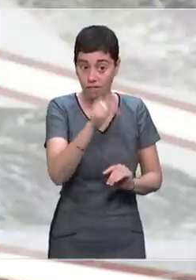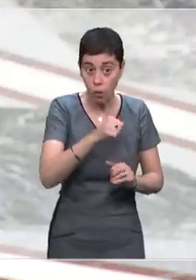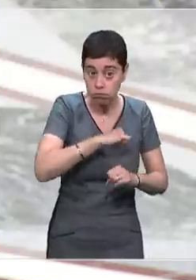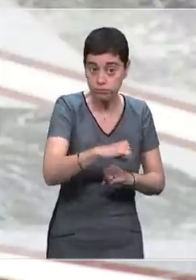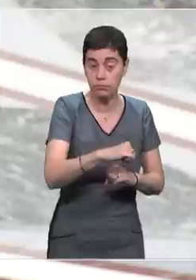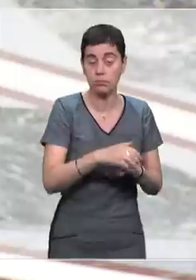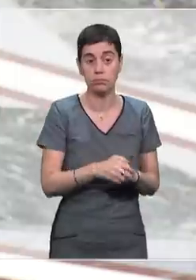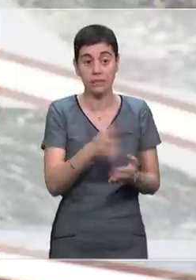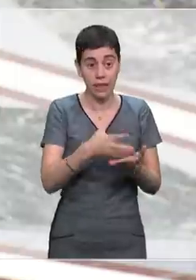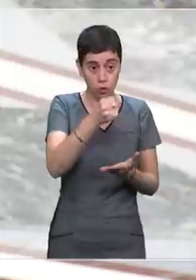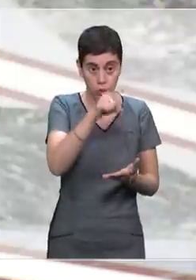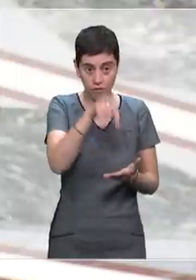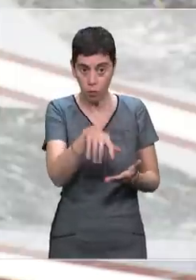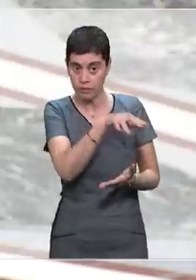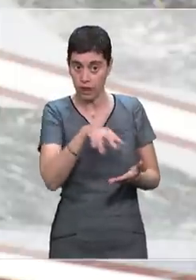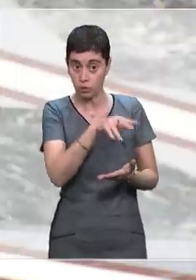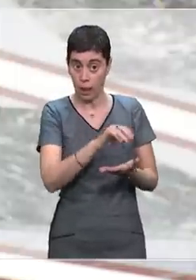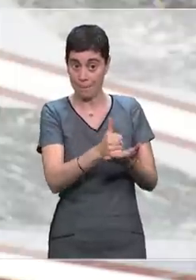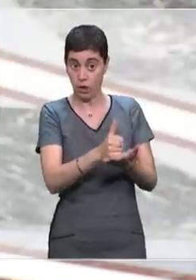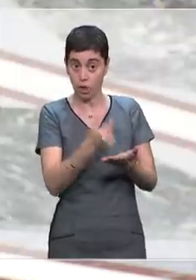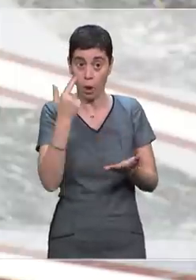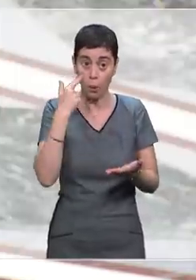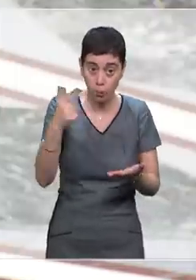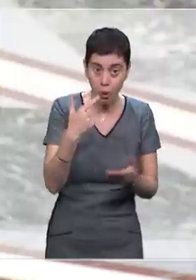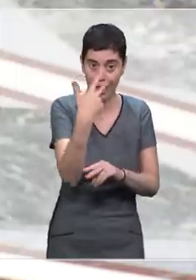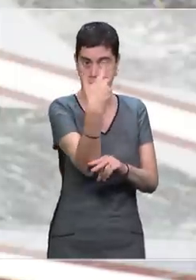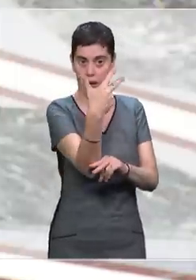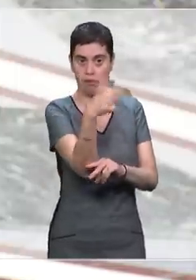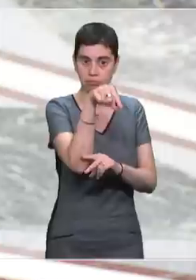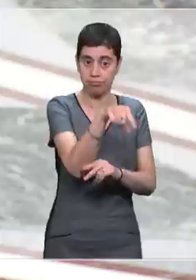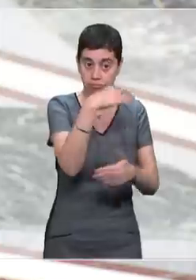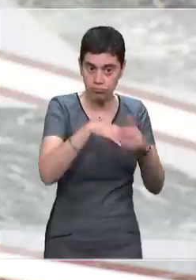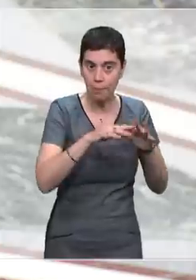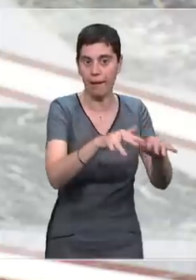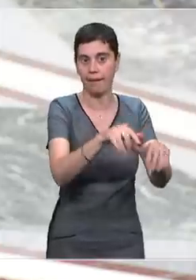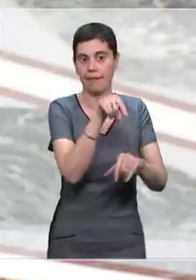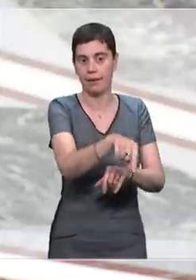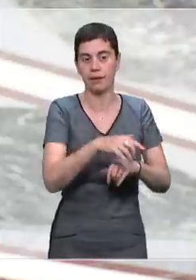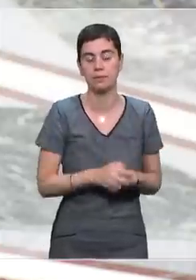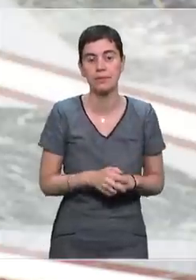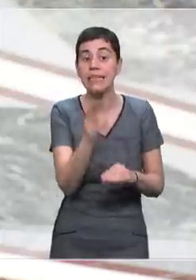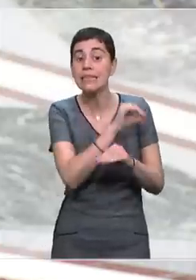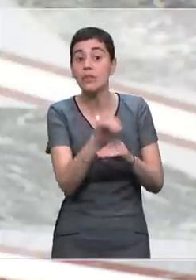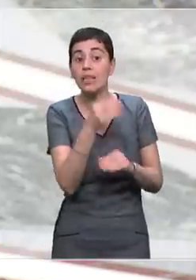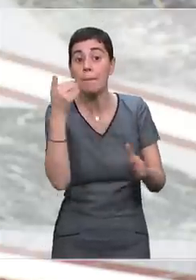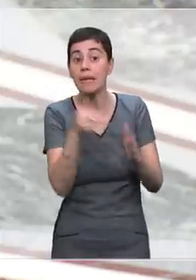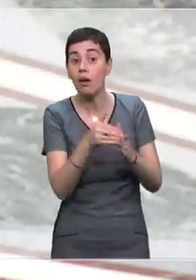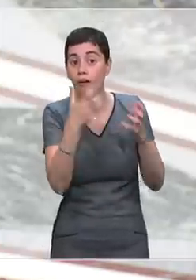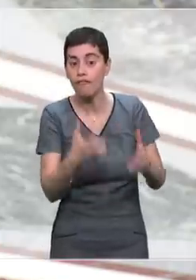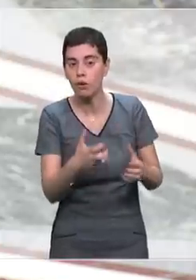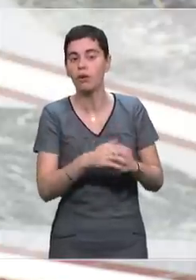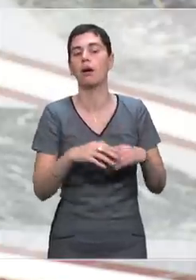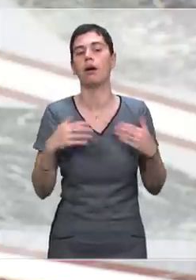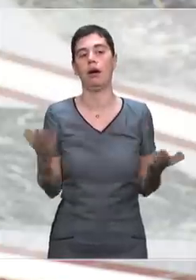de la Réunion un territoire pilote pour l'éolien flottant. Nous renforçons les moyens pour la sécurité et au moment de dire ces mots, je pense